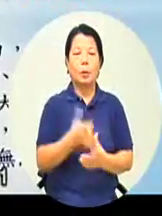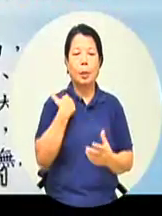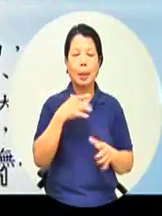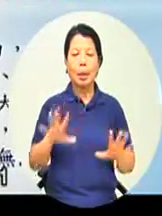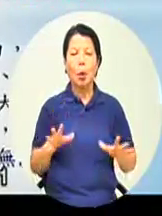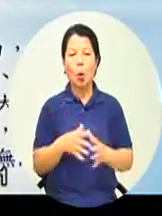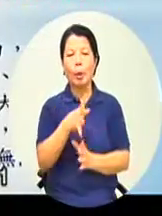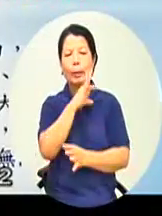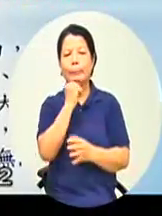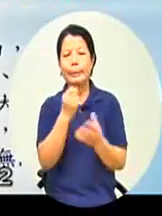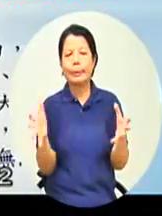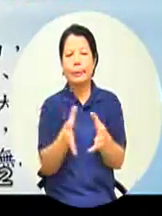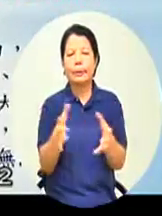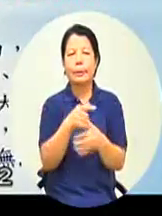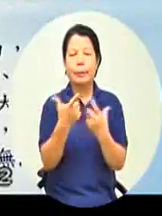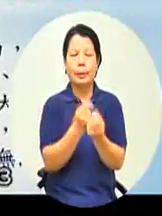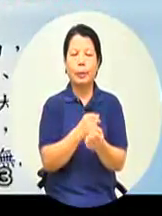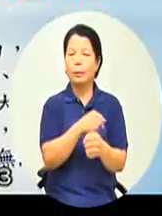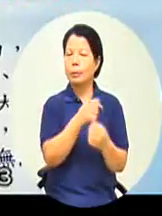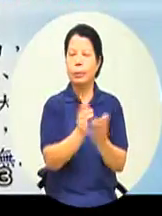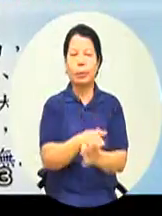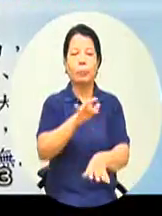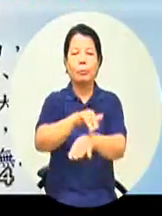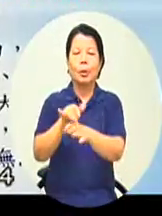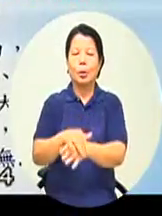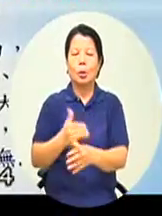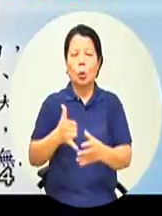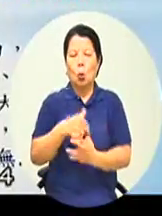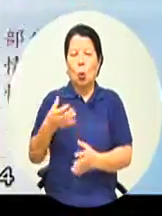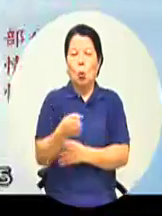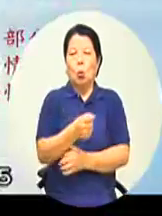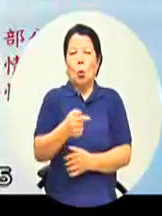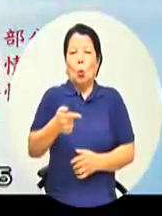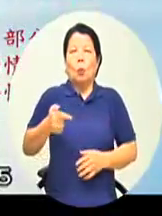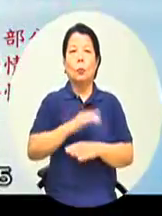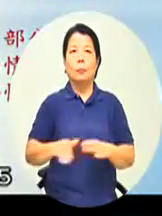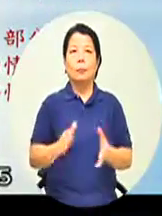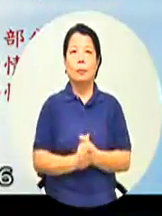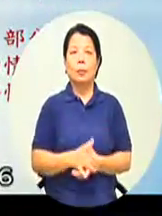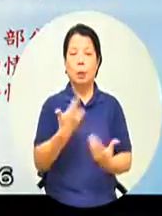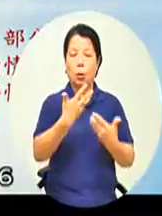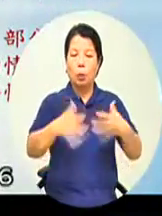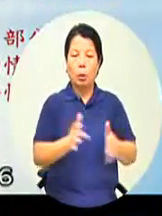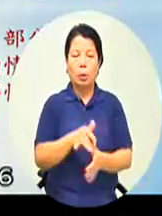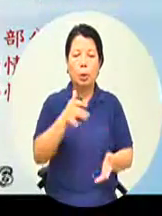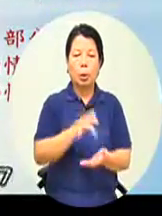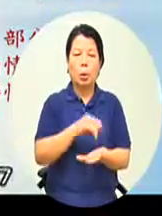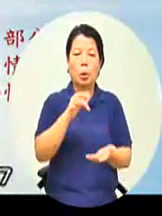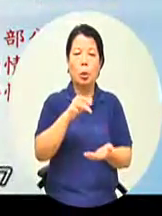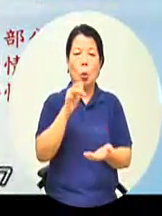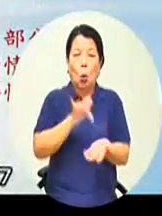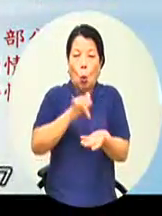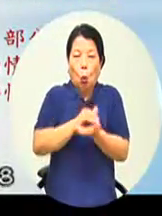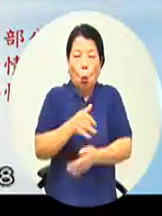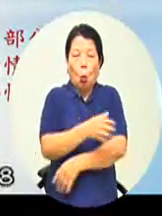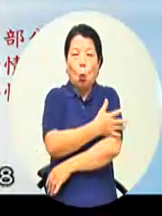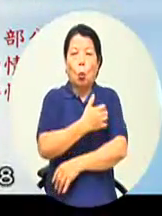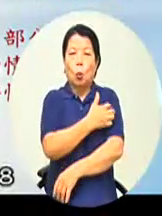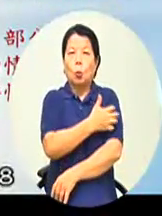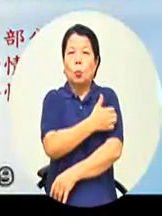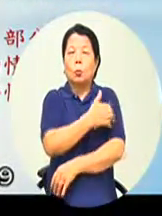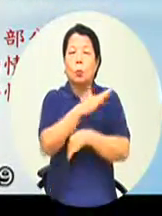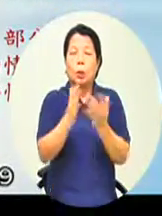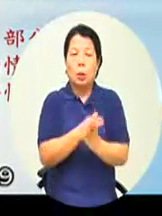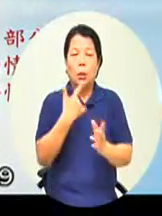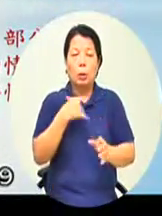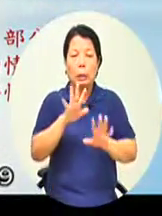关系，然后后来就沦陷了、哦、那在一真的就是说有了毒瘾之后要再出来的几率就是非